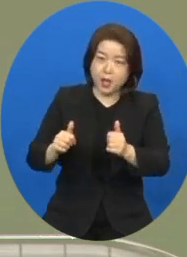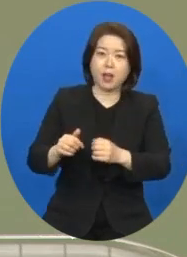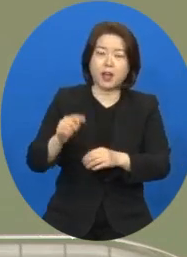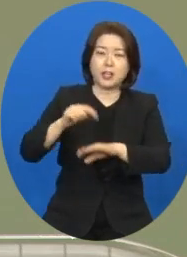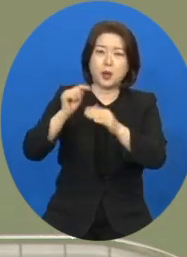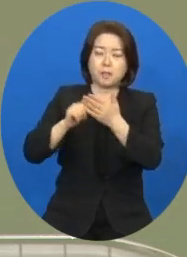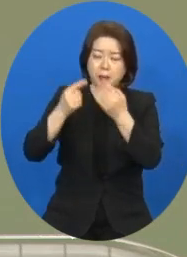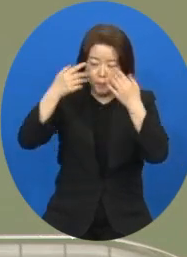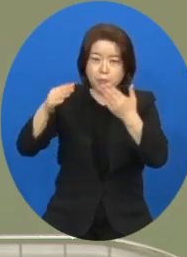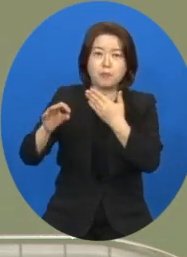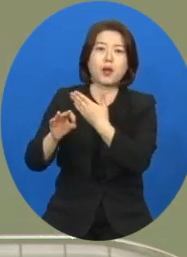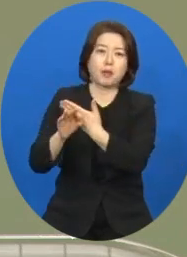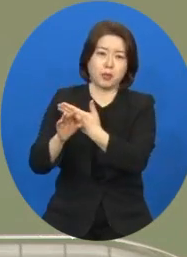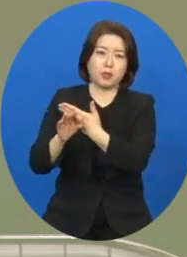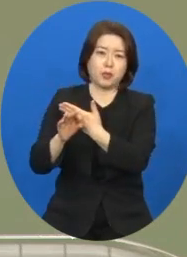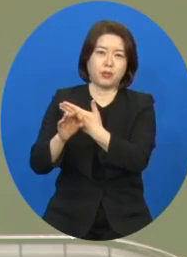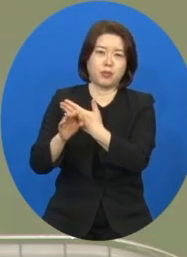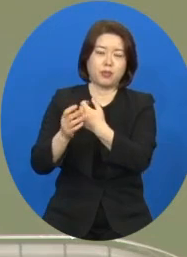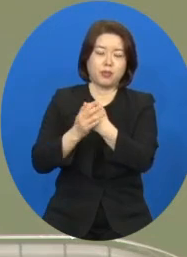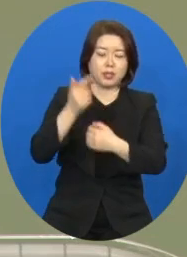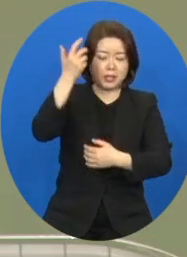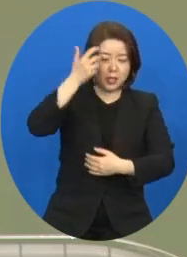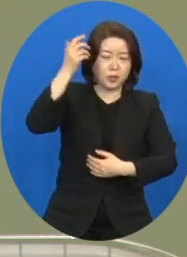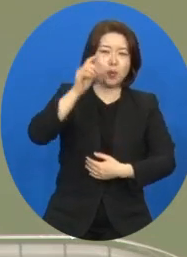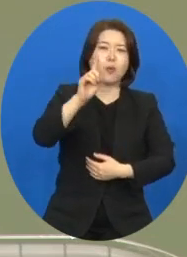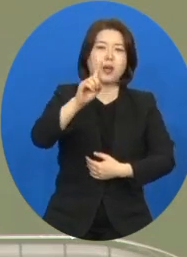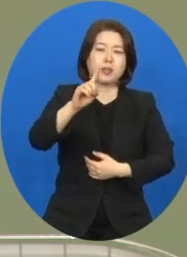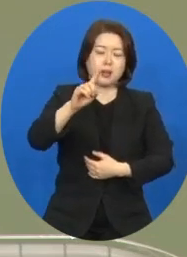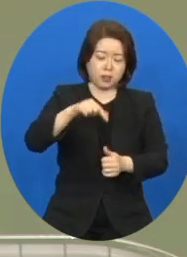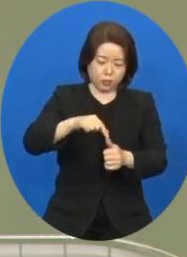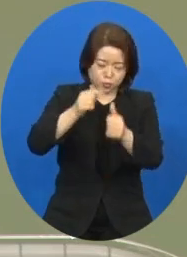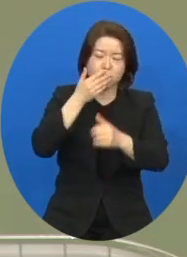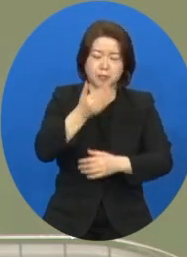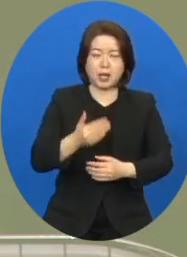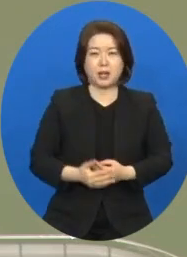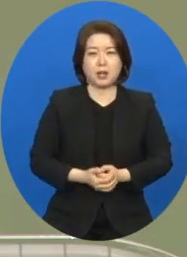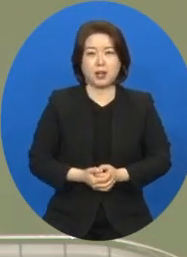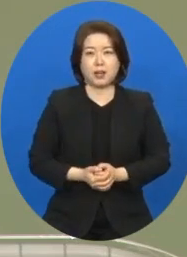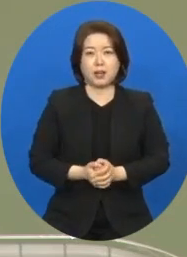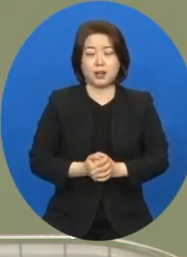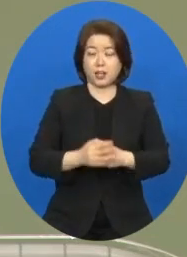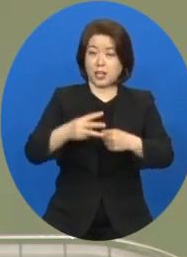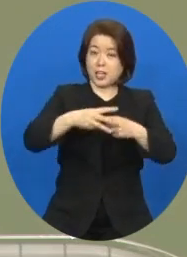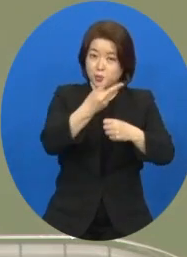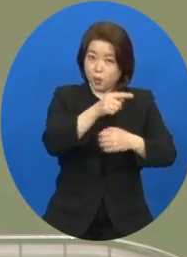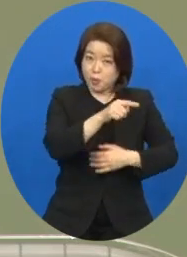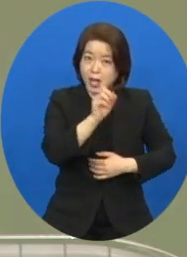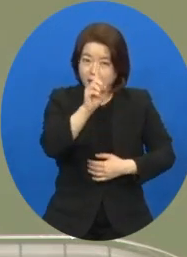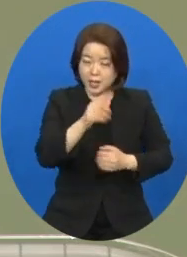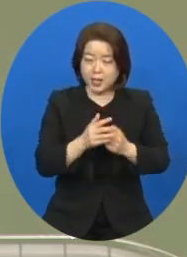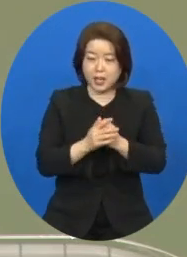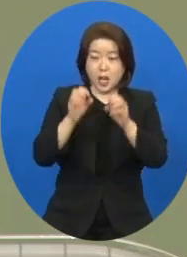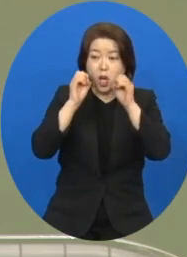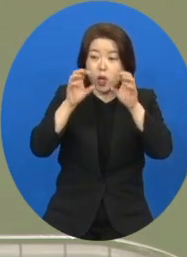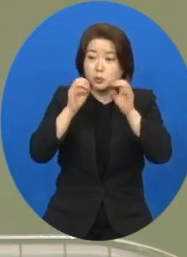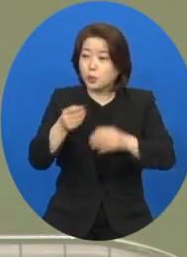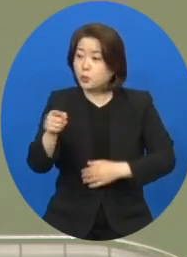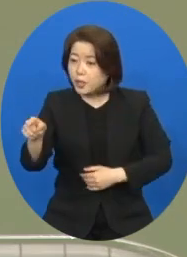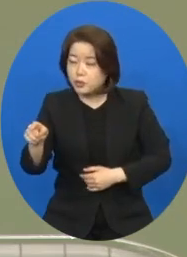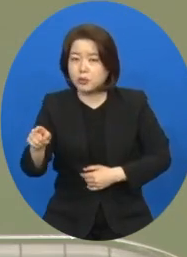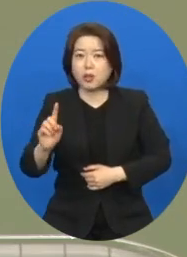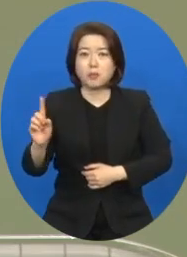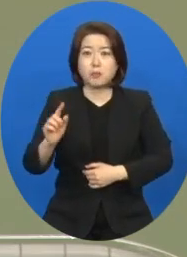마음이 분명하면 한 영혼을 구원합니다. 초등학교 3학년 아이 하나 전도한 게 뭐